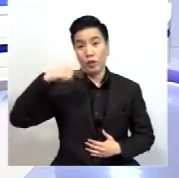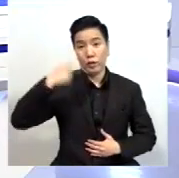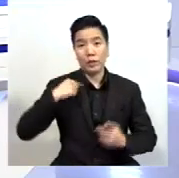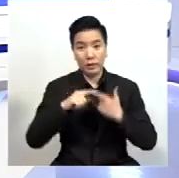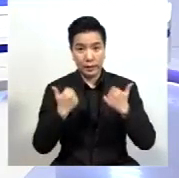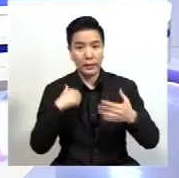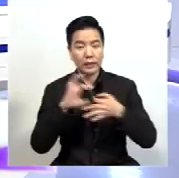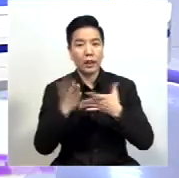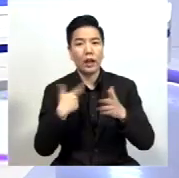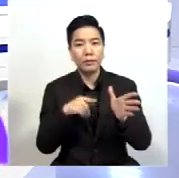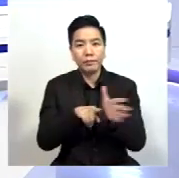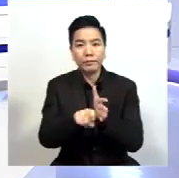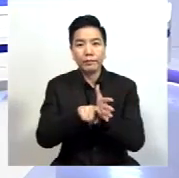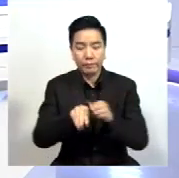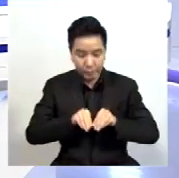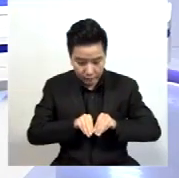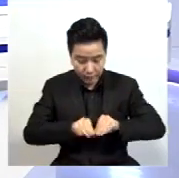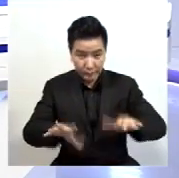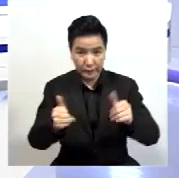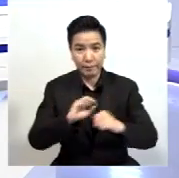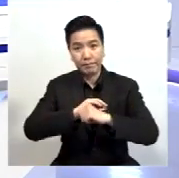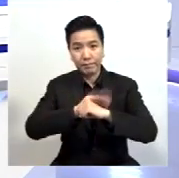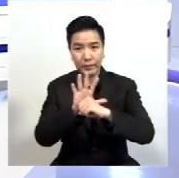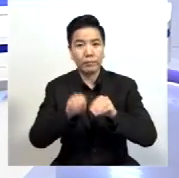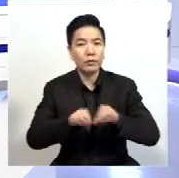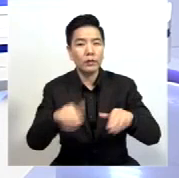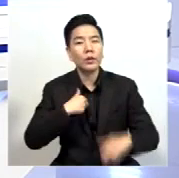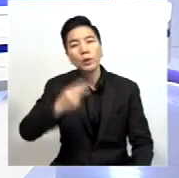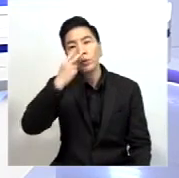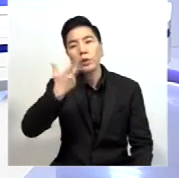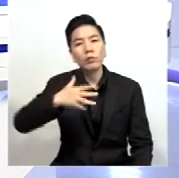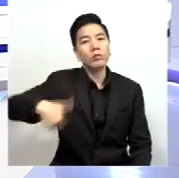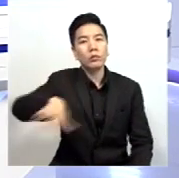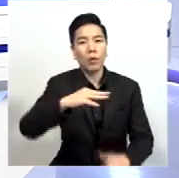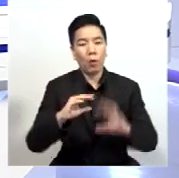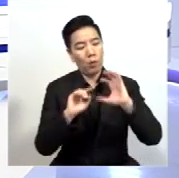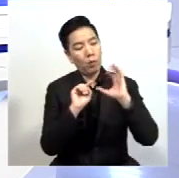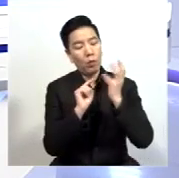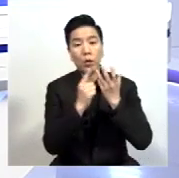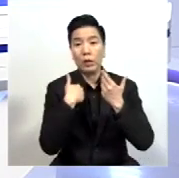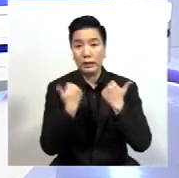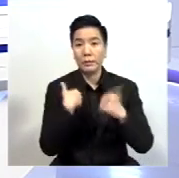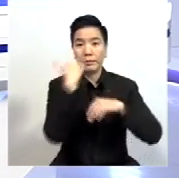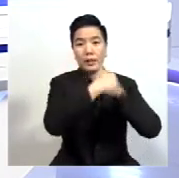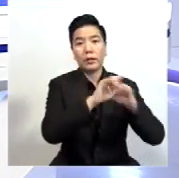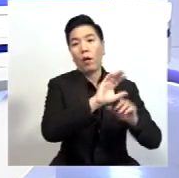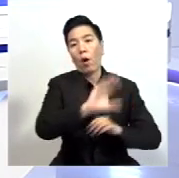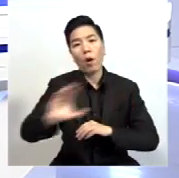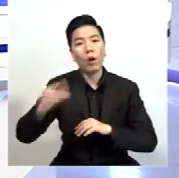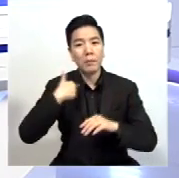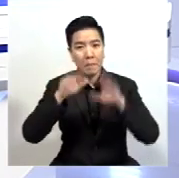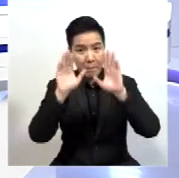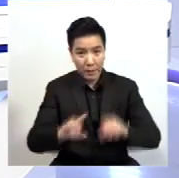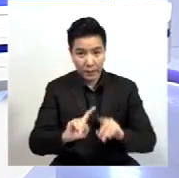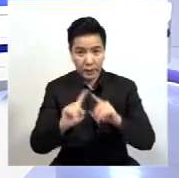ก่อนอื่นนะคะสถานการณ์เรื่องของการแพร่ระบาดของไวรัสโควิด -19 ไปดูสถานการณ์รอบโลกกันก่อนว่าตอนนี้แต่ละประเทศสถาน